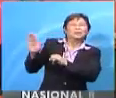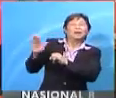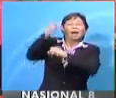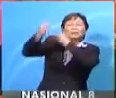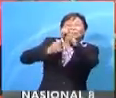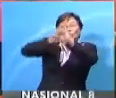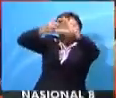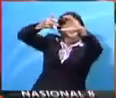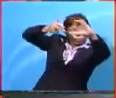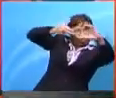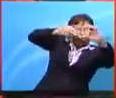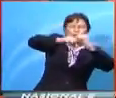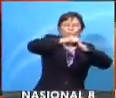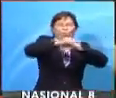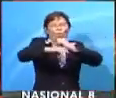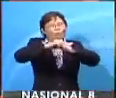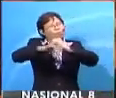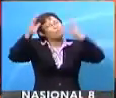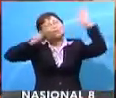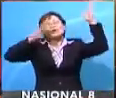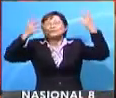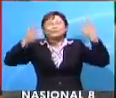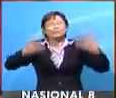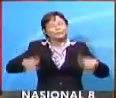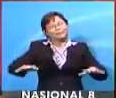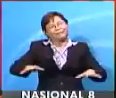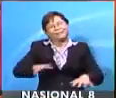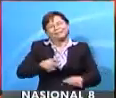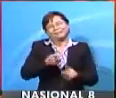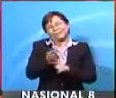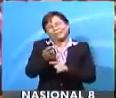langsung telah mempromosi Malaysia.